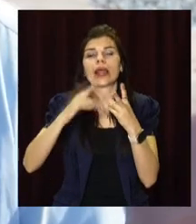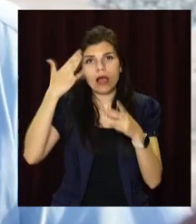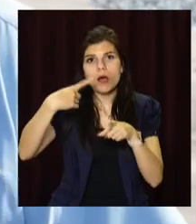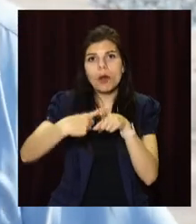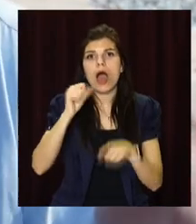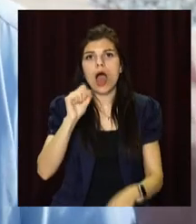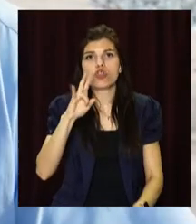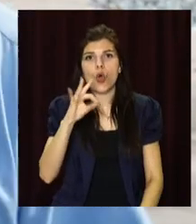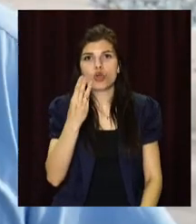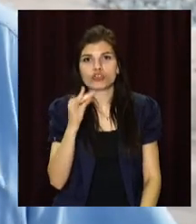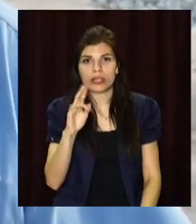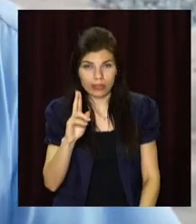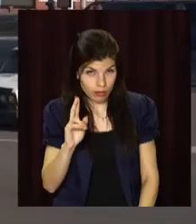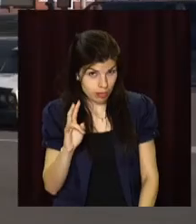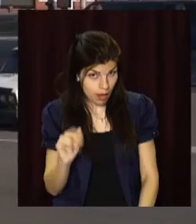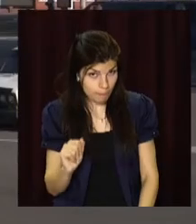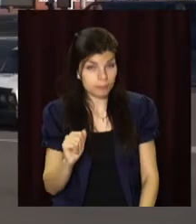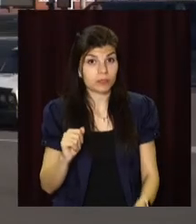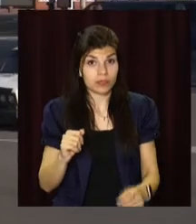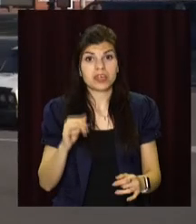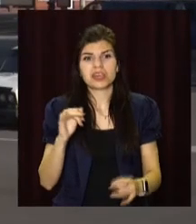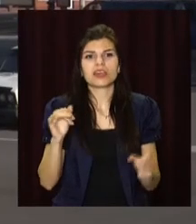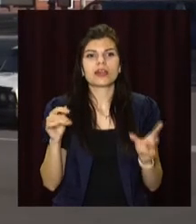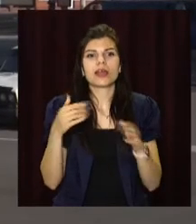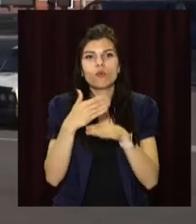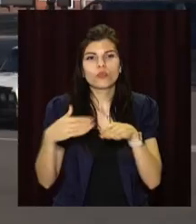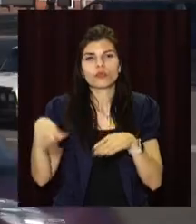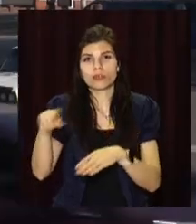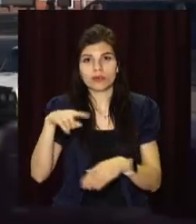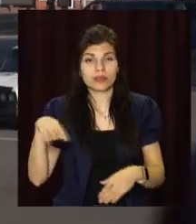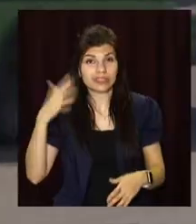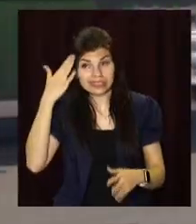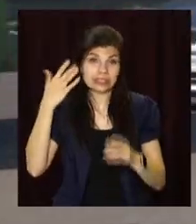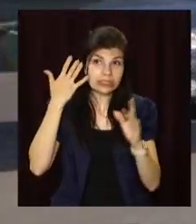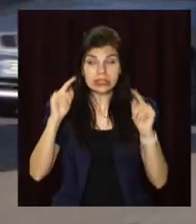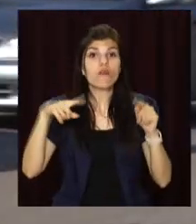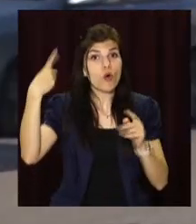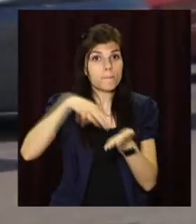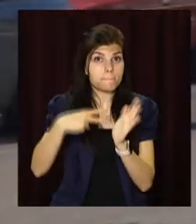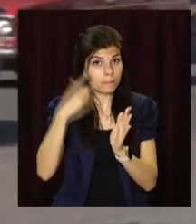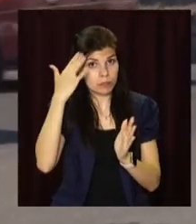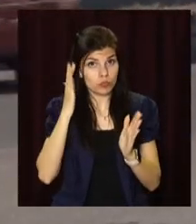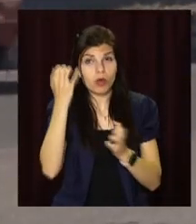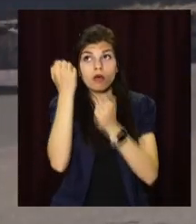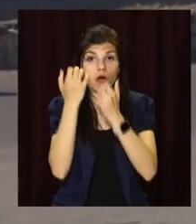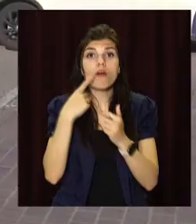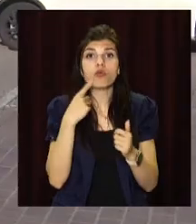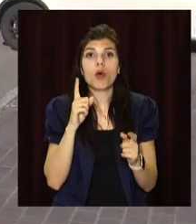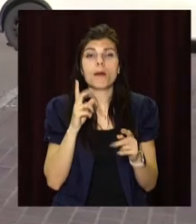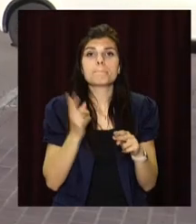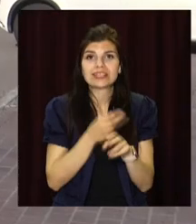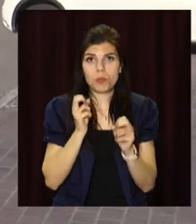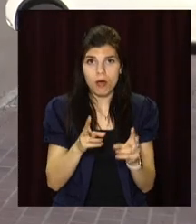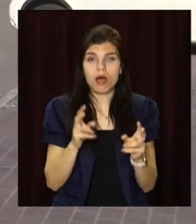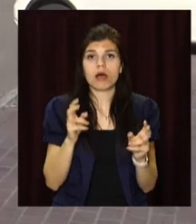проспекта Аношкина с улицей Республиканской. Регулювання аварійно-небезпечних перехрест за допомогою світлофорів підвищує безпеку